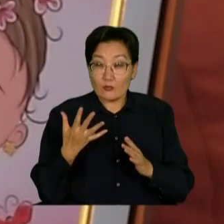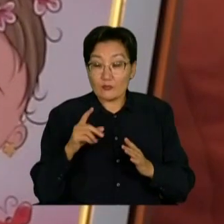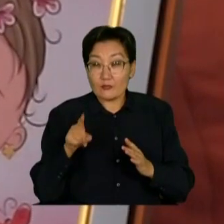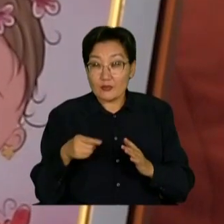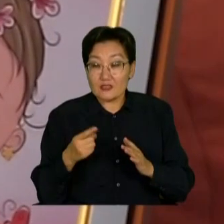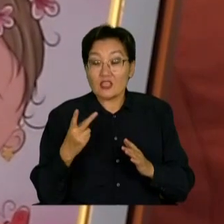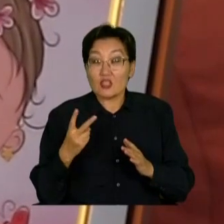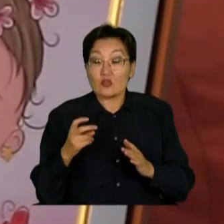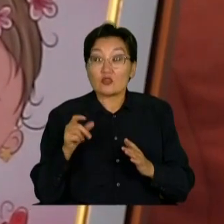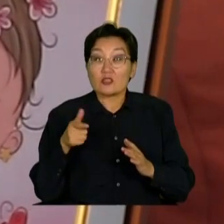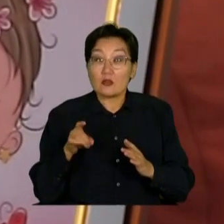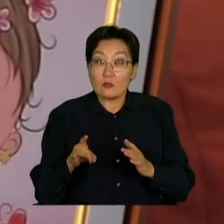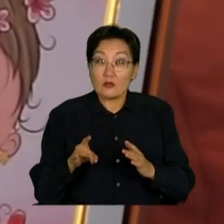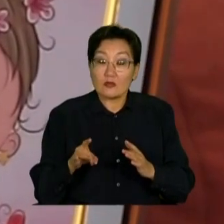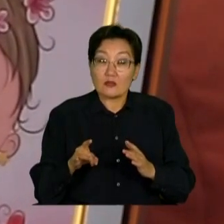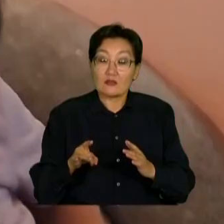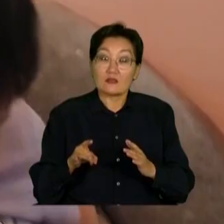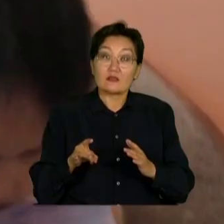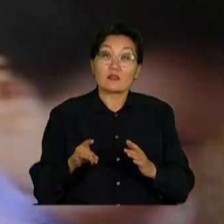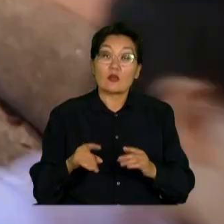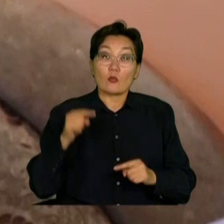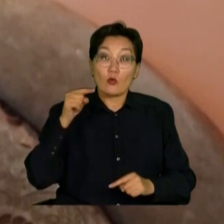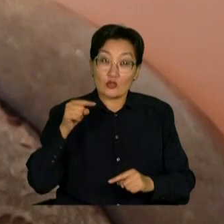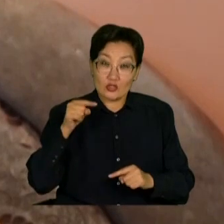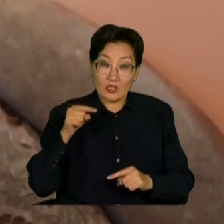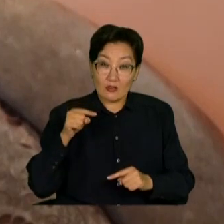болған тұғын. Бәрінің 30-ті салмағы, бойы да